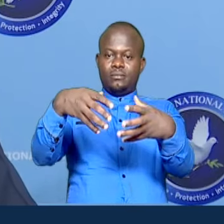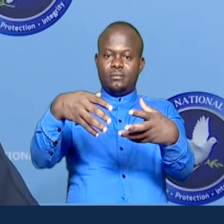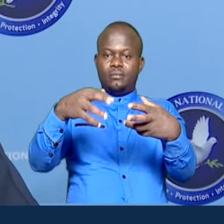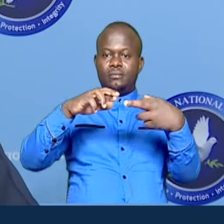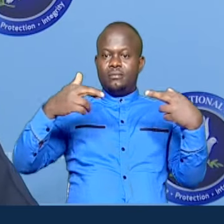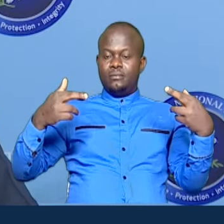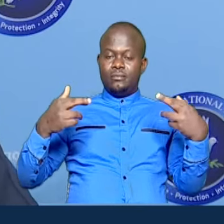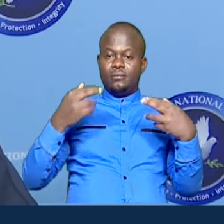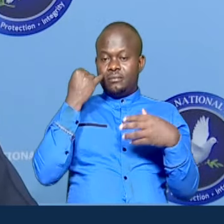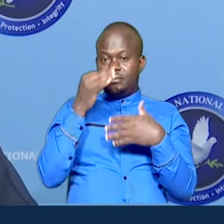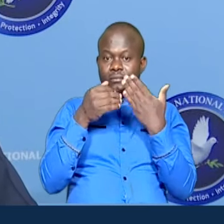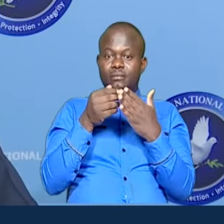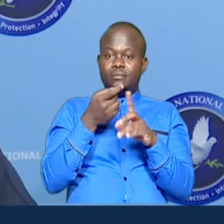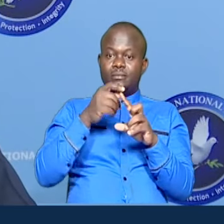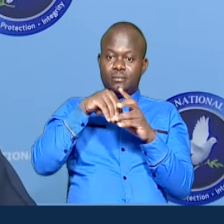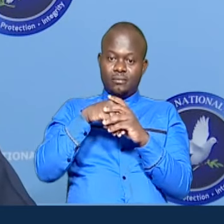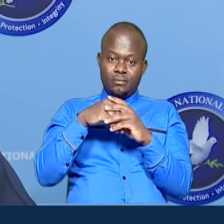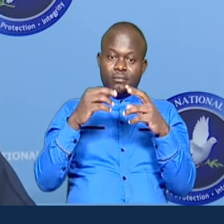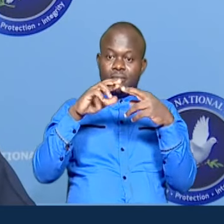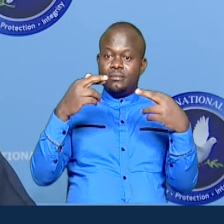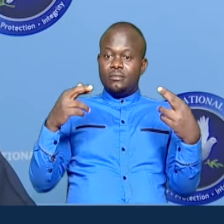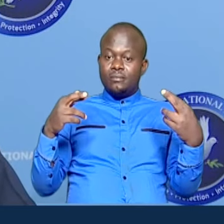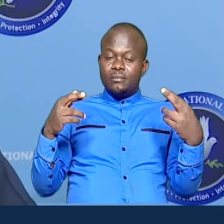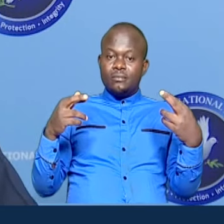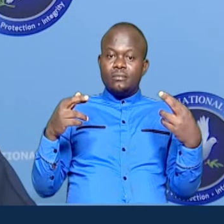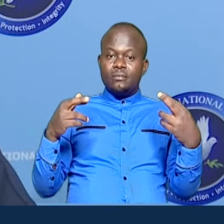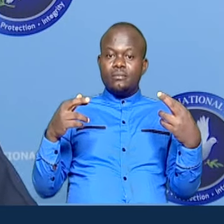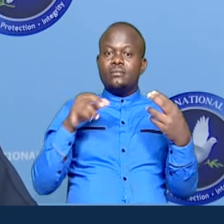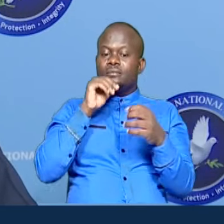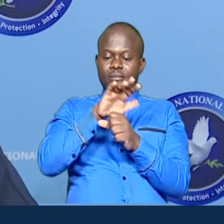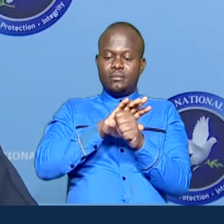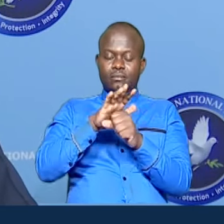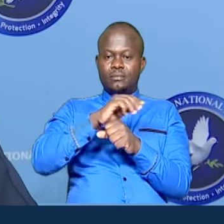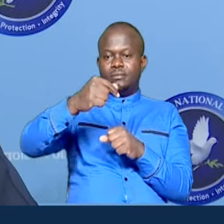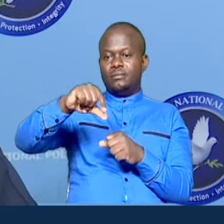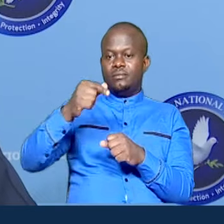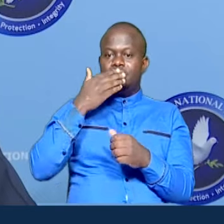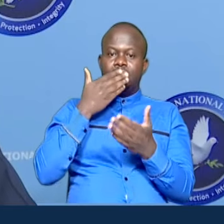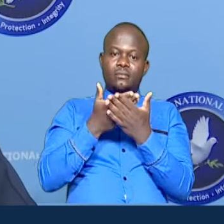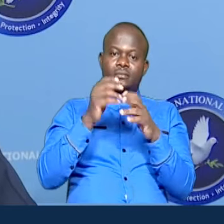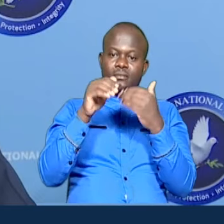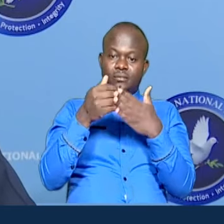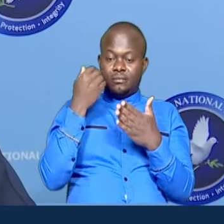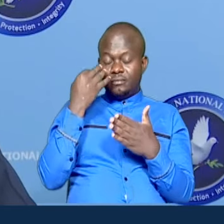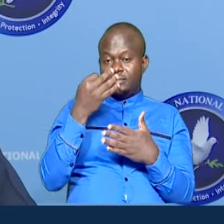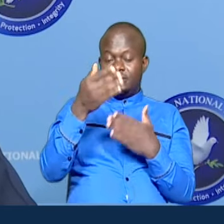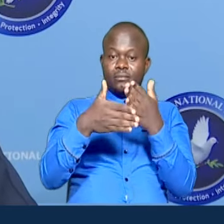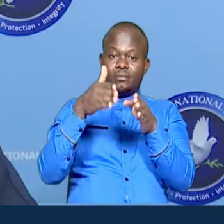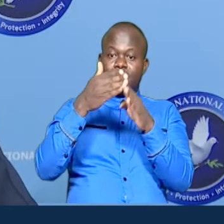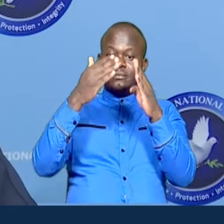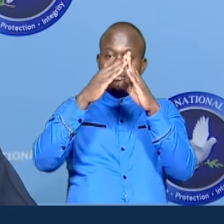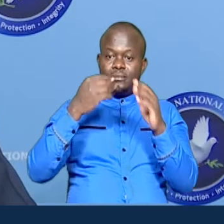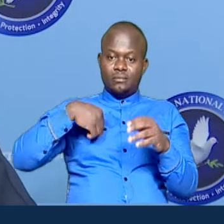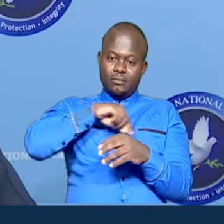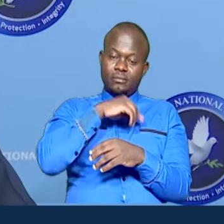z'amashanyarazi. Nimba biba biturutse ku nsinga z'amashanyarazi zitujuje ubuziranenge, ni byiza ko iyo tugiye kubaka inzu zacu,